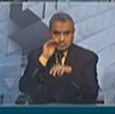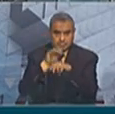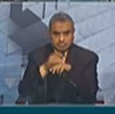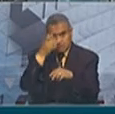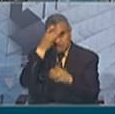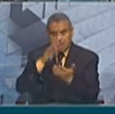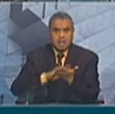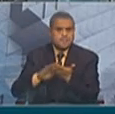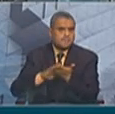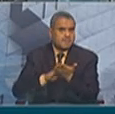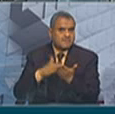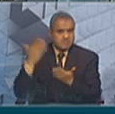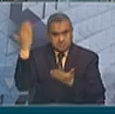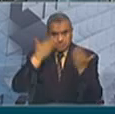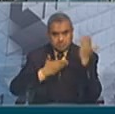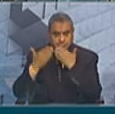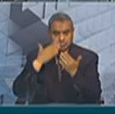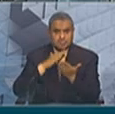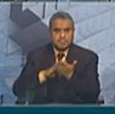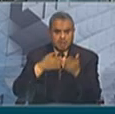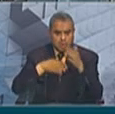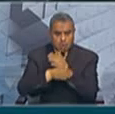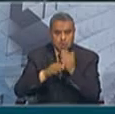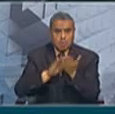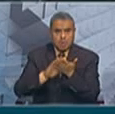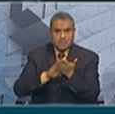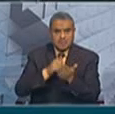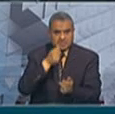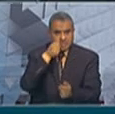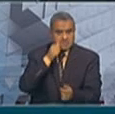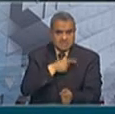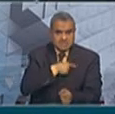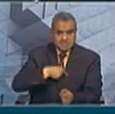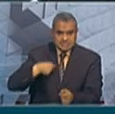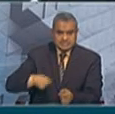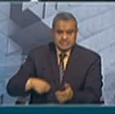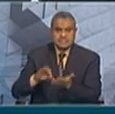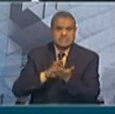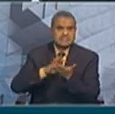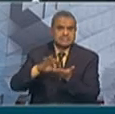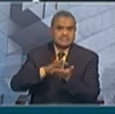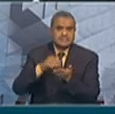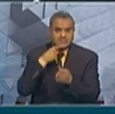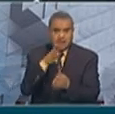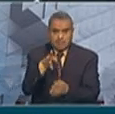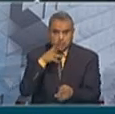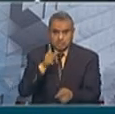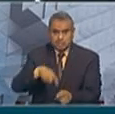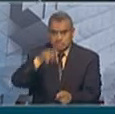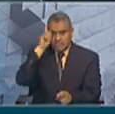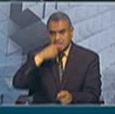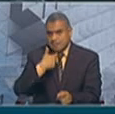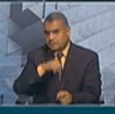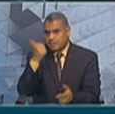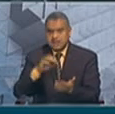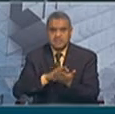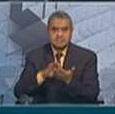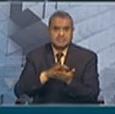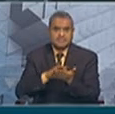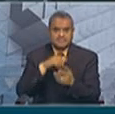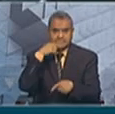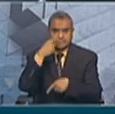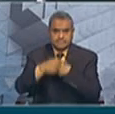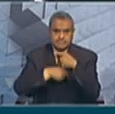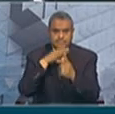وفيات أو إصابات بعدوى محلية مرتبطة بفيروس كورونا المستجد خلال الساعات 24 الماضية،